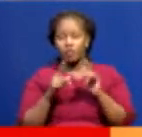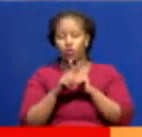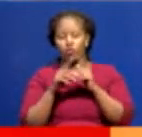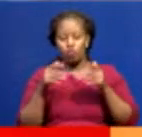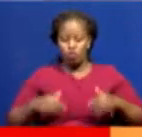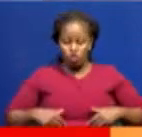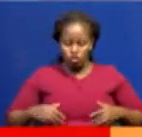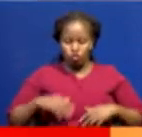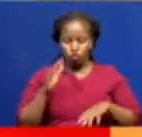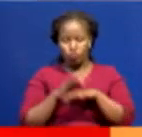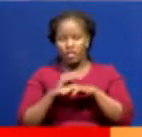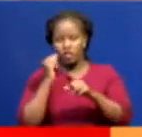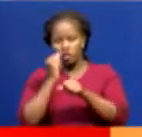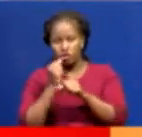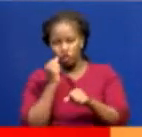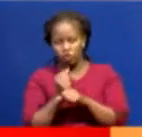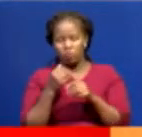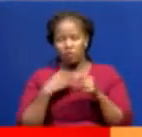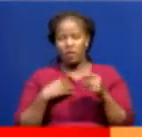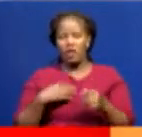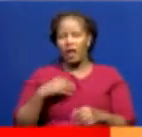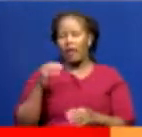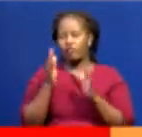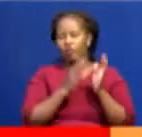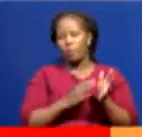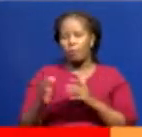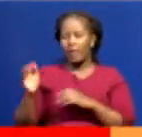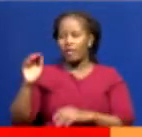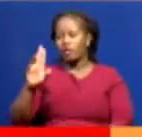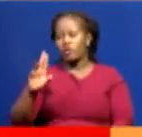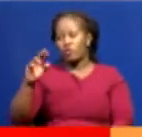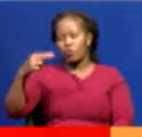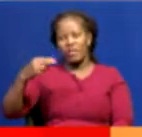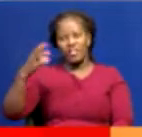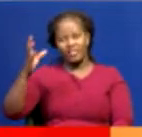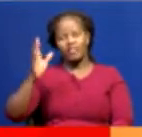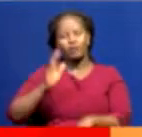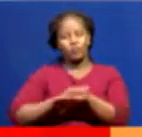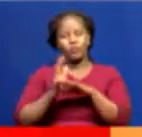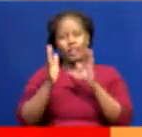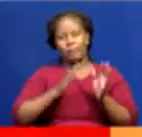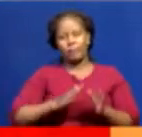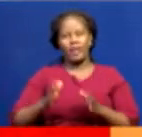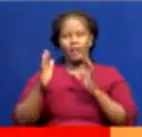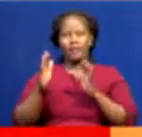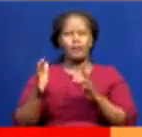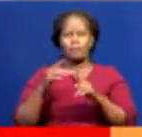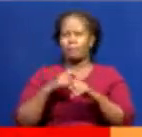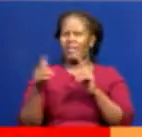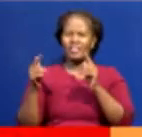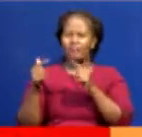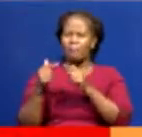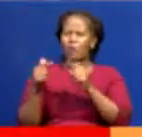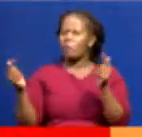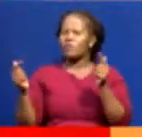pesa. Tuko na mpango wa universal health care. Tuna mipango nzuri ya serikali, lakini hawa wapinzani